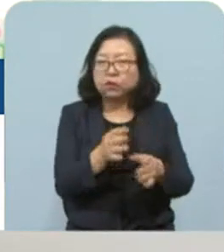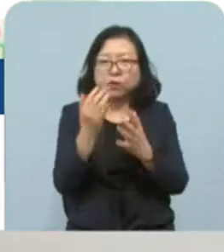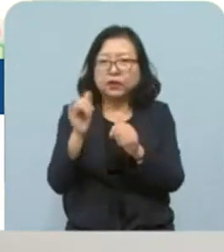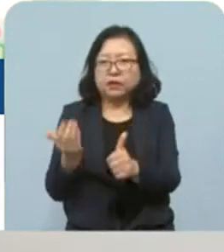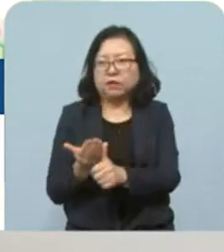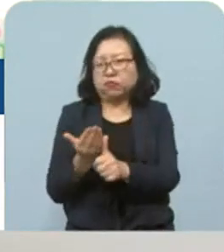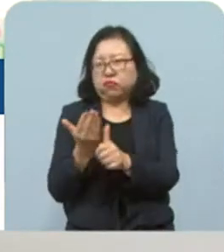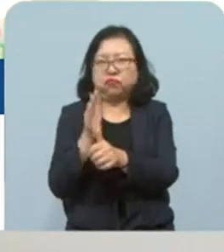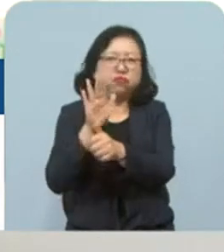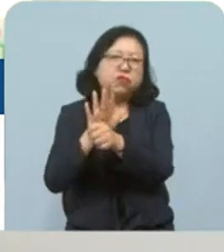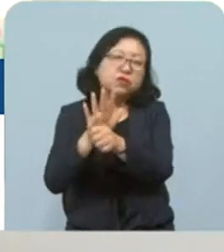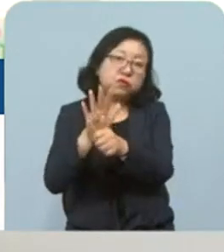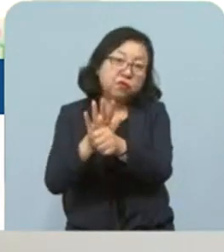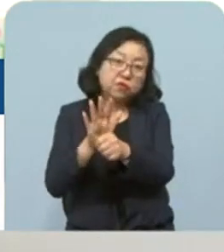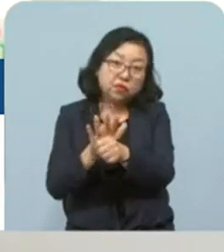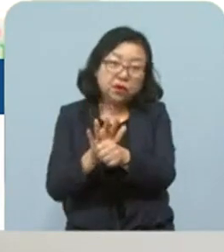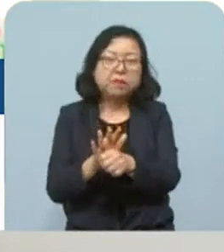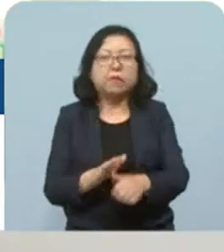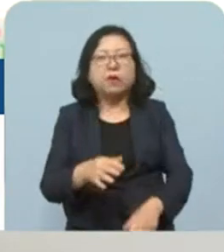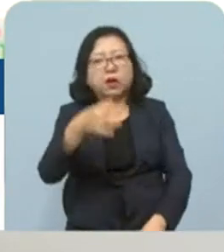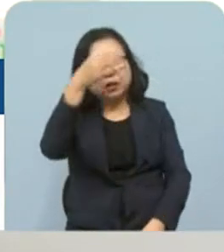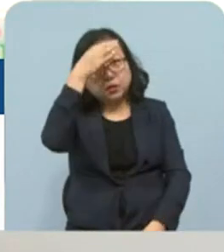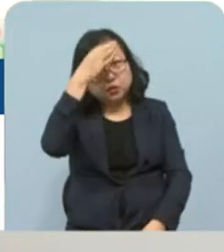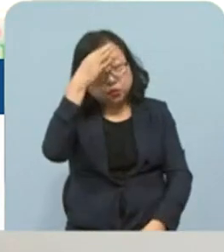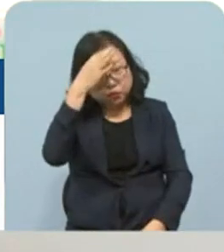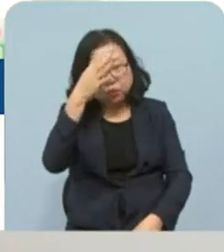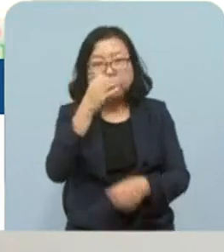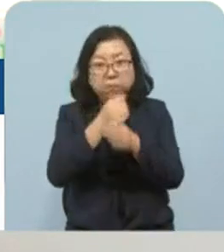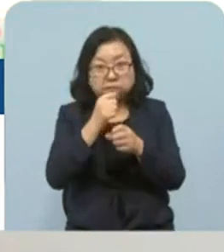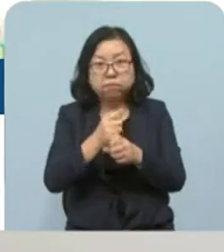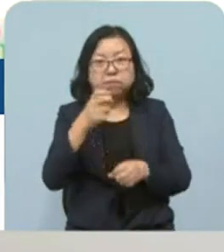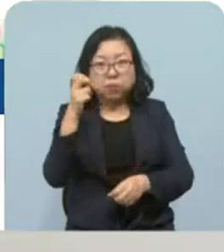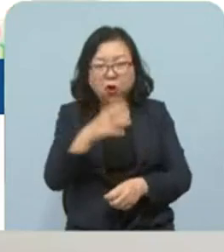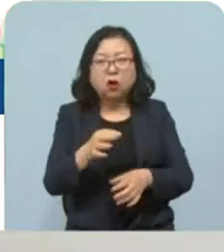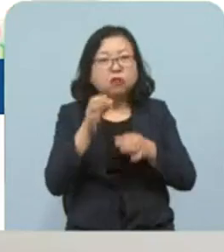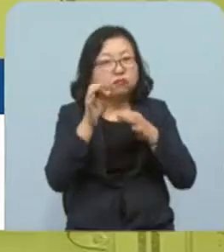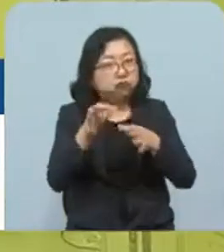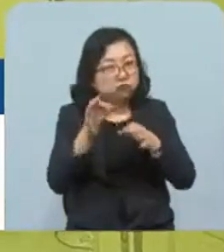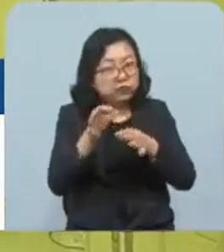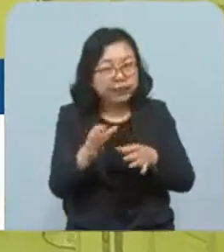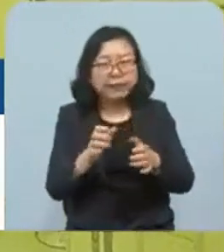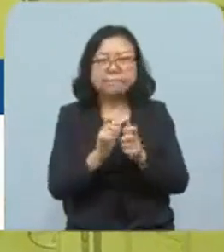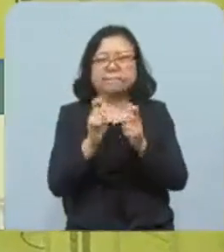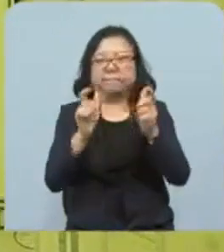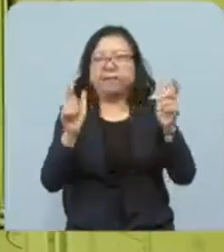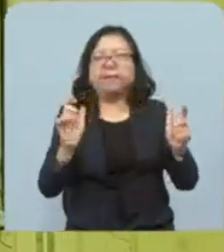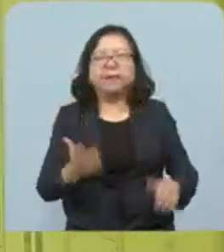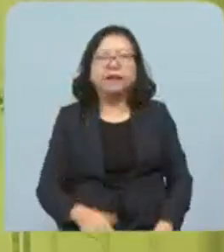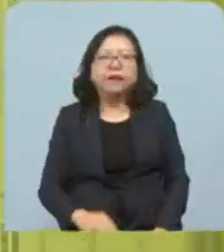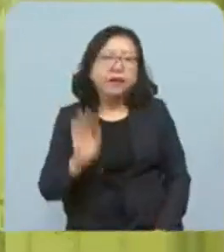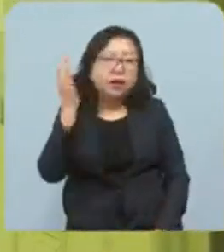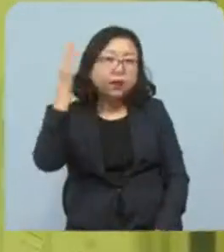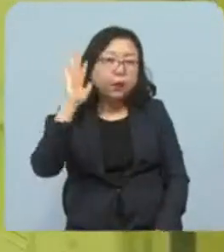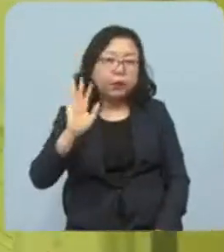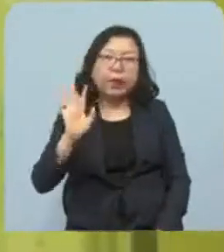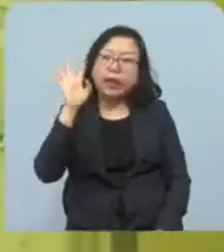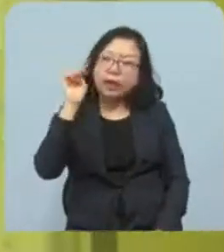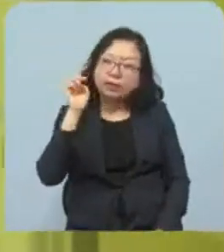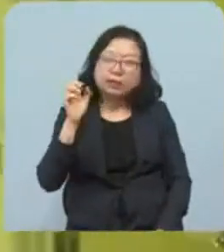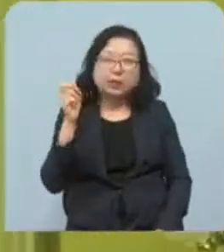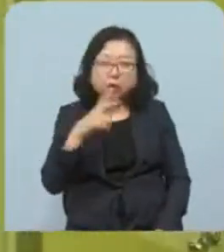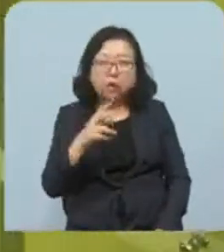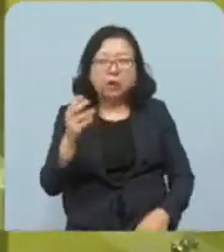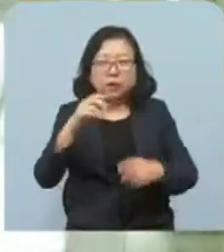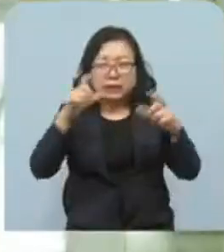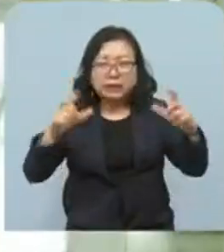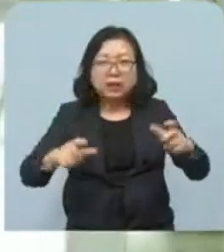지원해서 그 기술 개발과 투자가 촉진될 수 있도록. 특히 최근 SK 하이닉스 등 지역